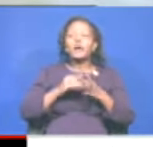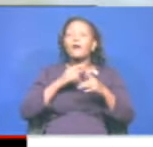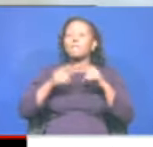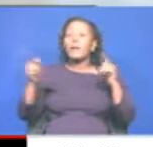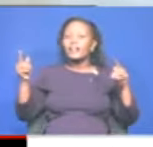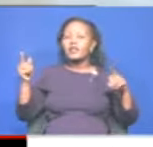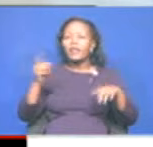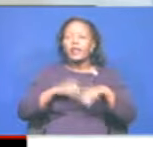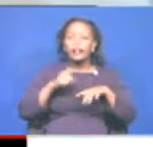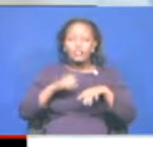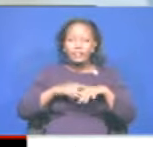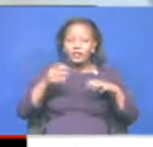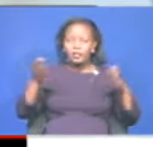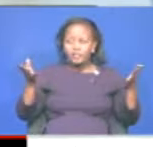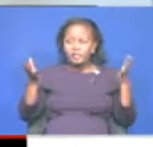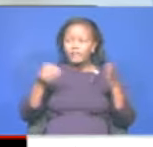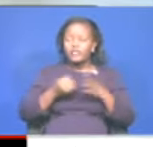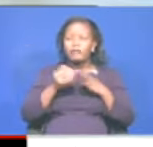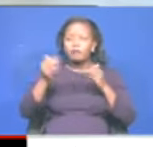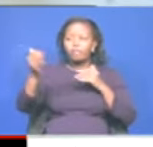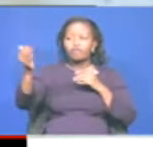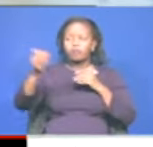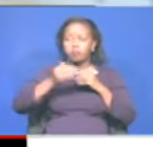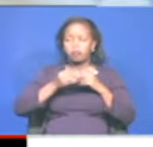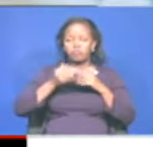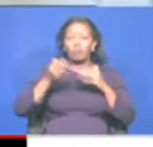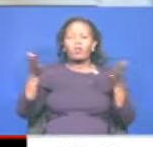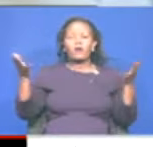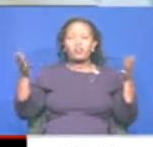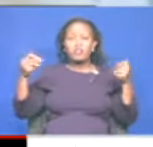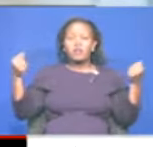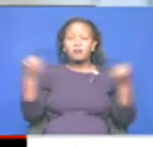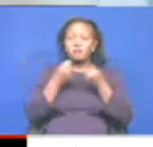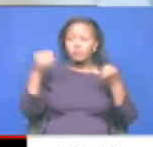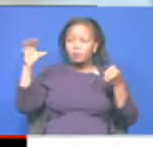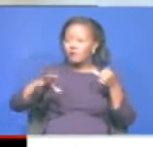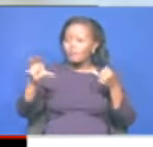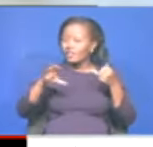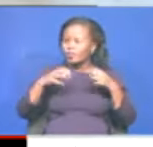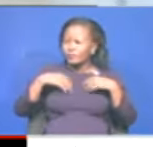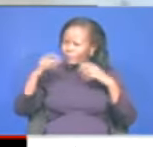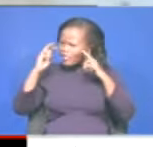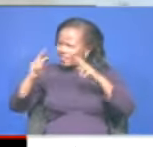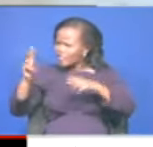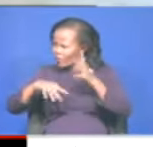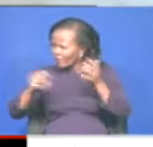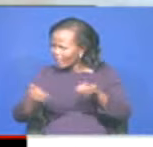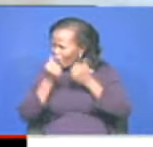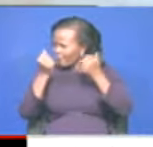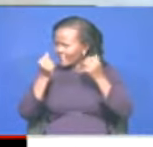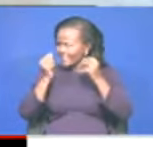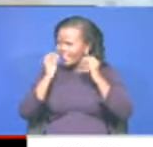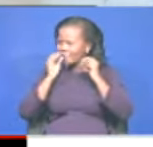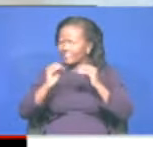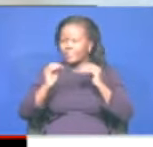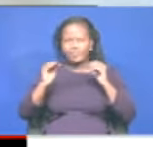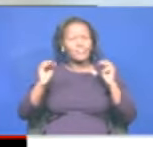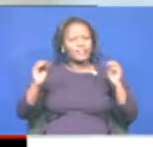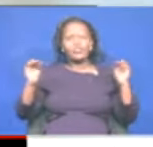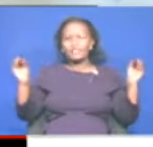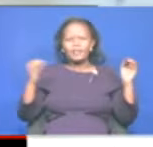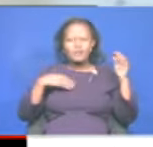kufika kuangukia hii, si kuona chenye kilifanya. Hata si kuona kama